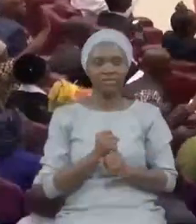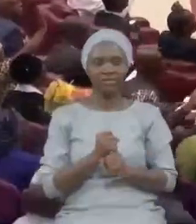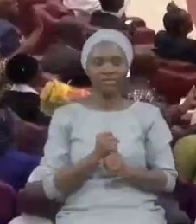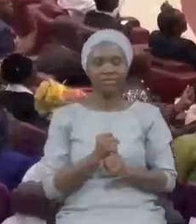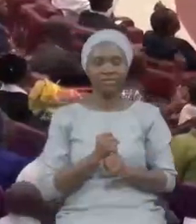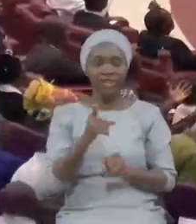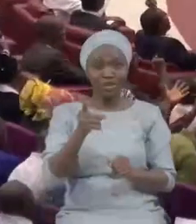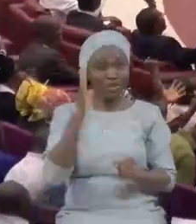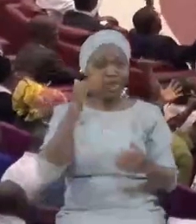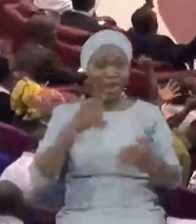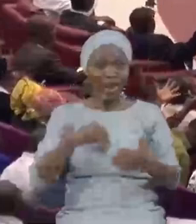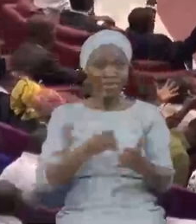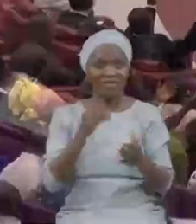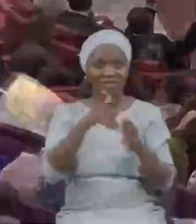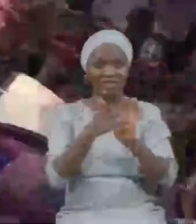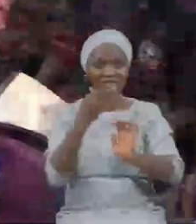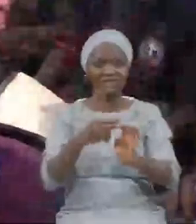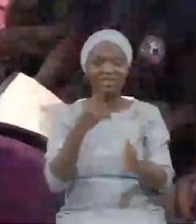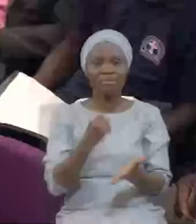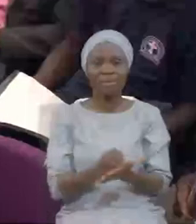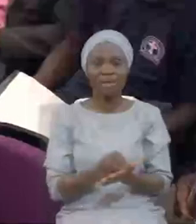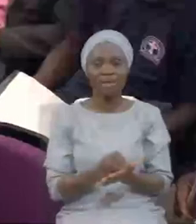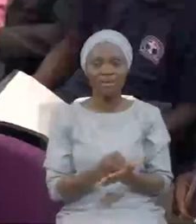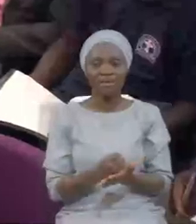Vous l'avez au nom de Jésus-Christ.